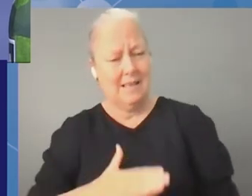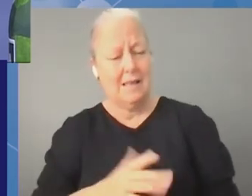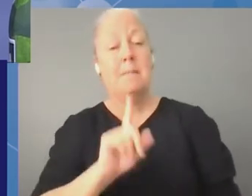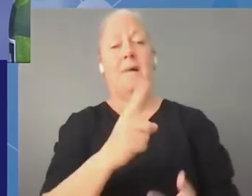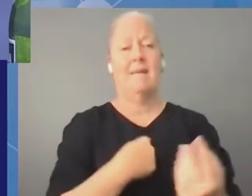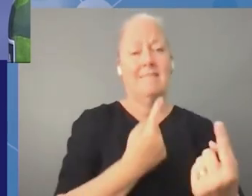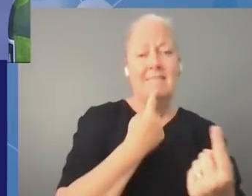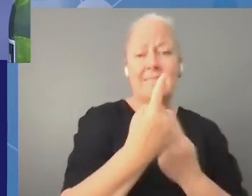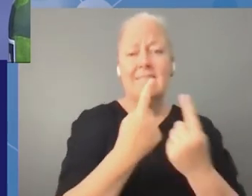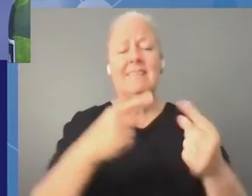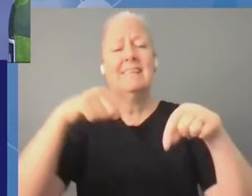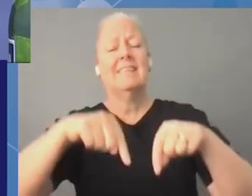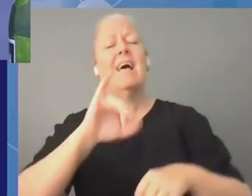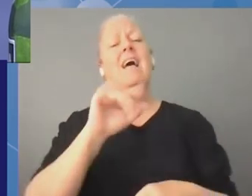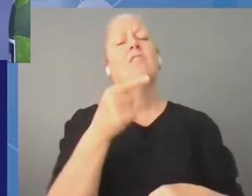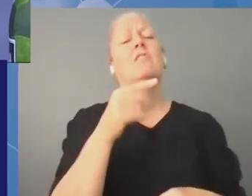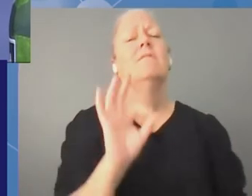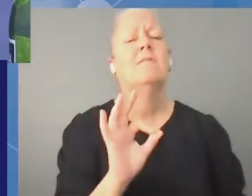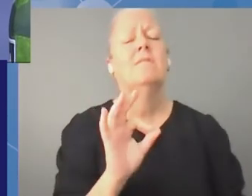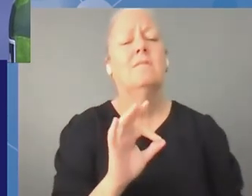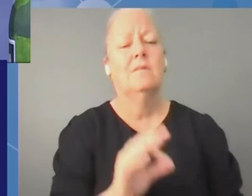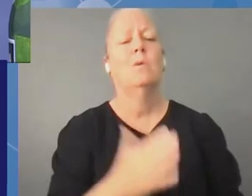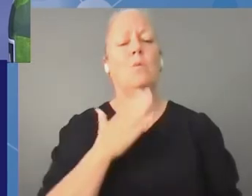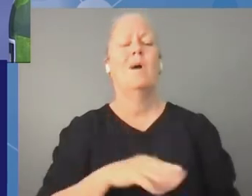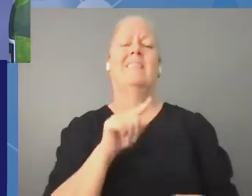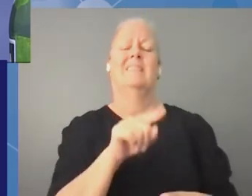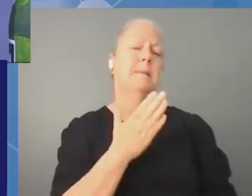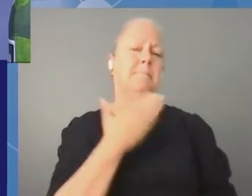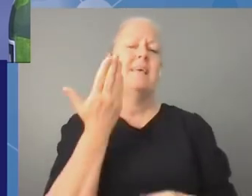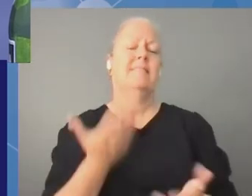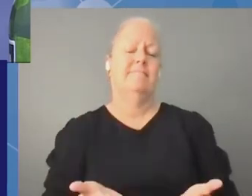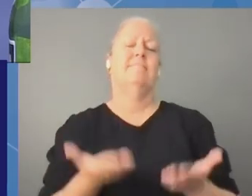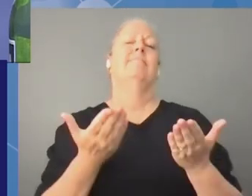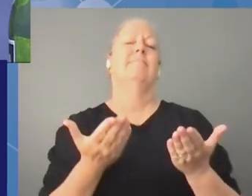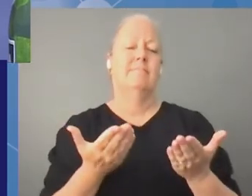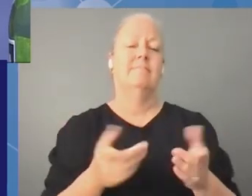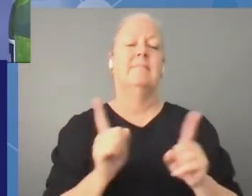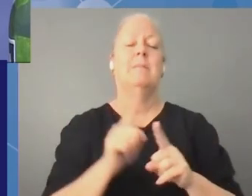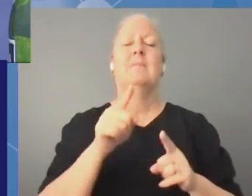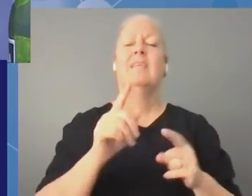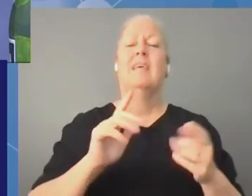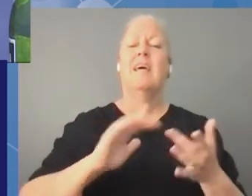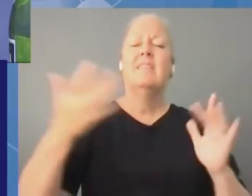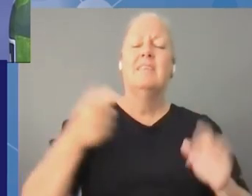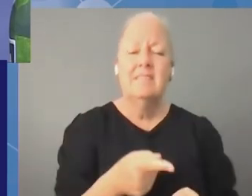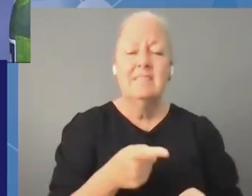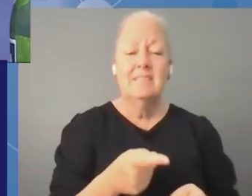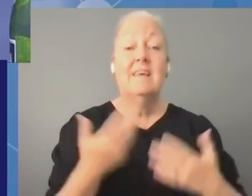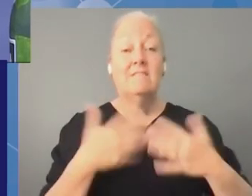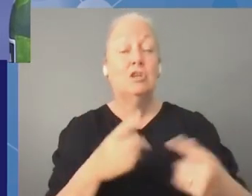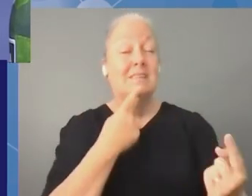重要的是，首先是我们要去开放的是讨论和宣传我